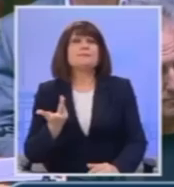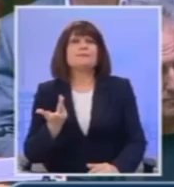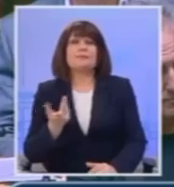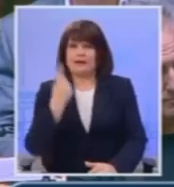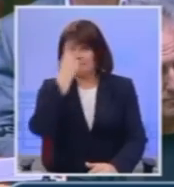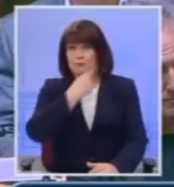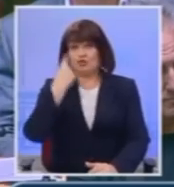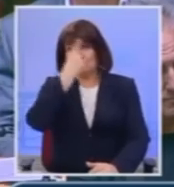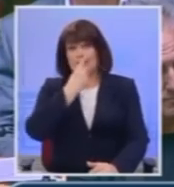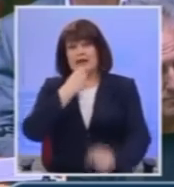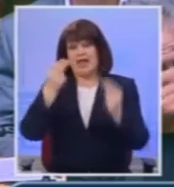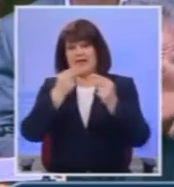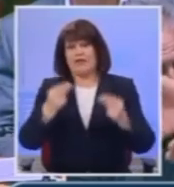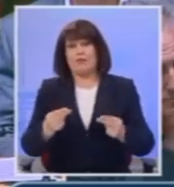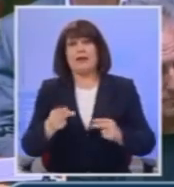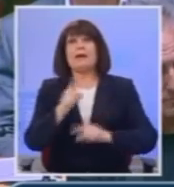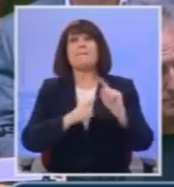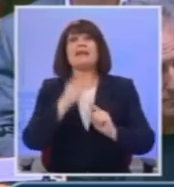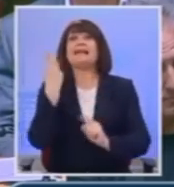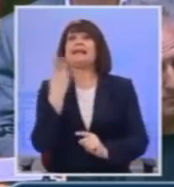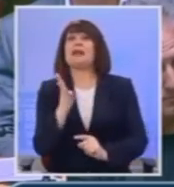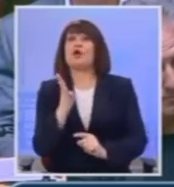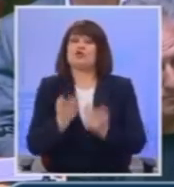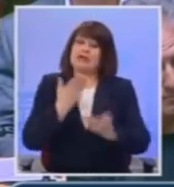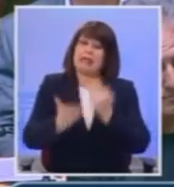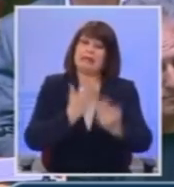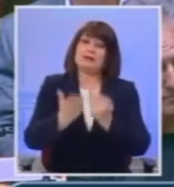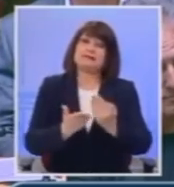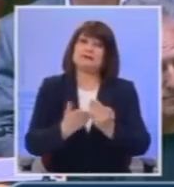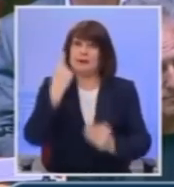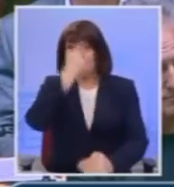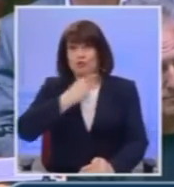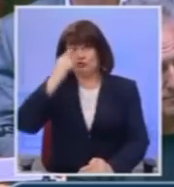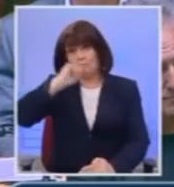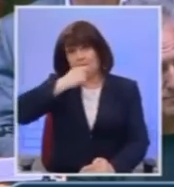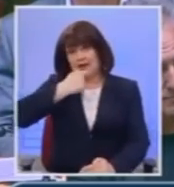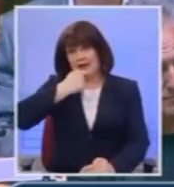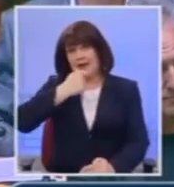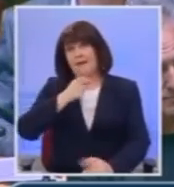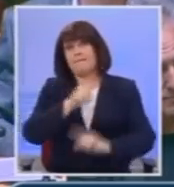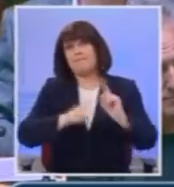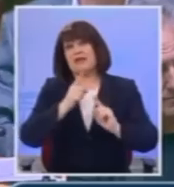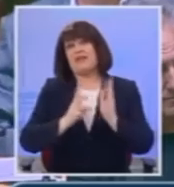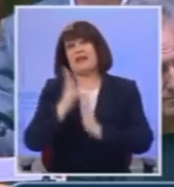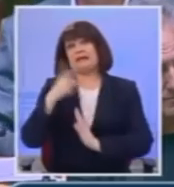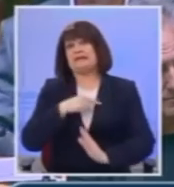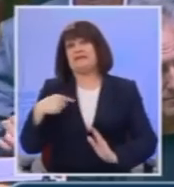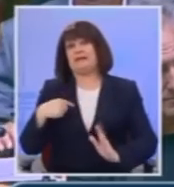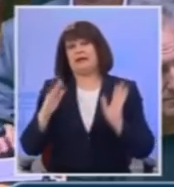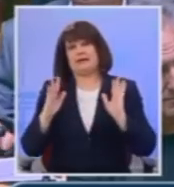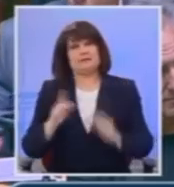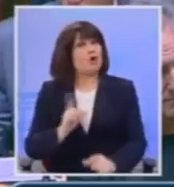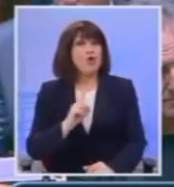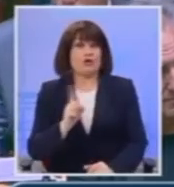προσωπικά δεδομένα ποιοι είναι οι 400 που ζητήσανε τις θέσεις και είναι προσωπικά δεδομένα ποιοι είναι οι 13. Δεν είναι προσωπικά δεδομένα όταν